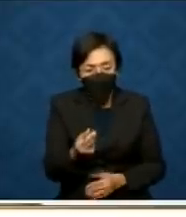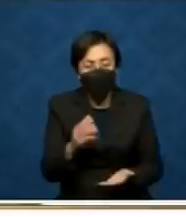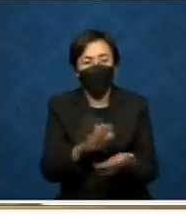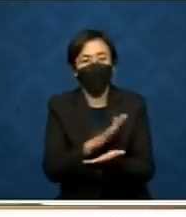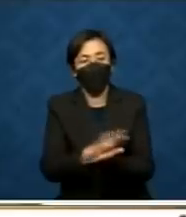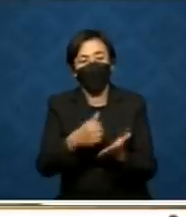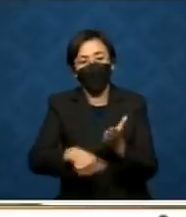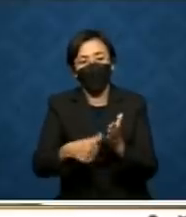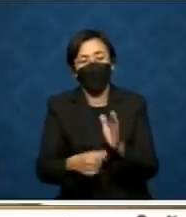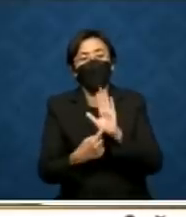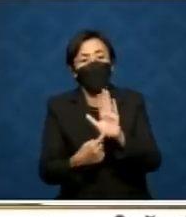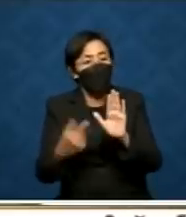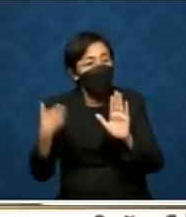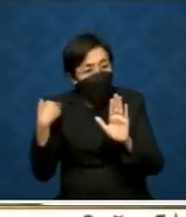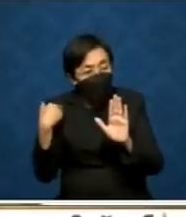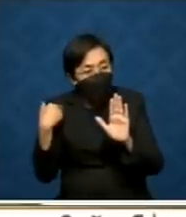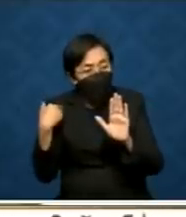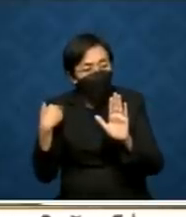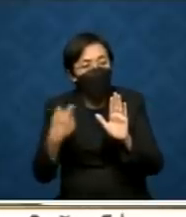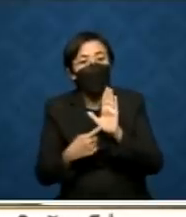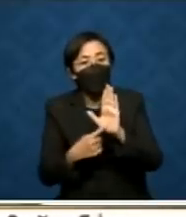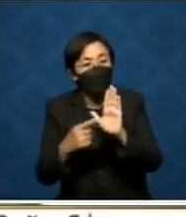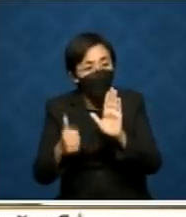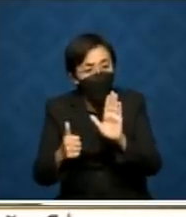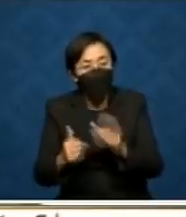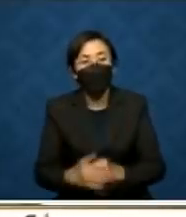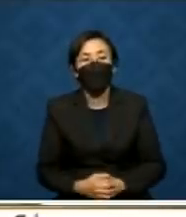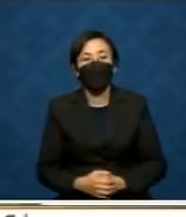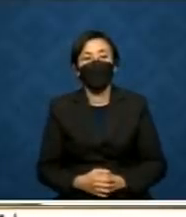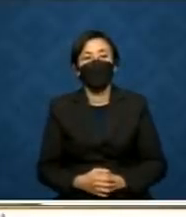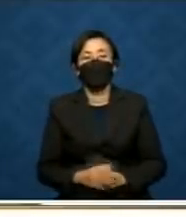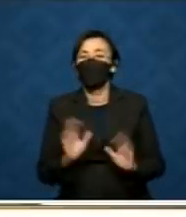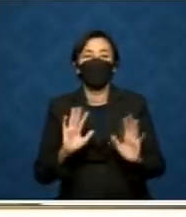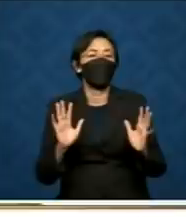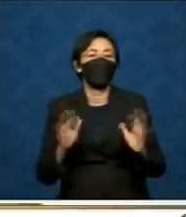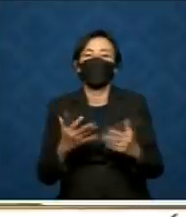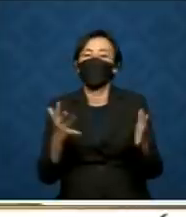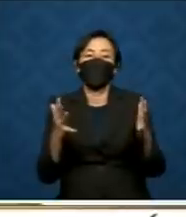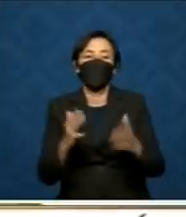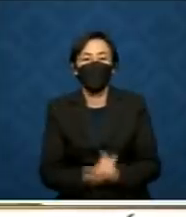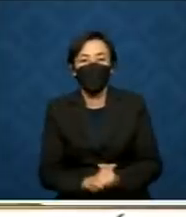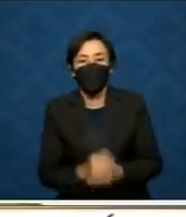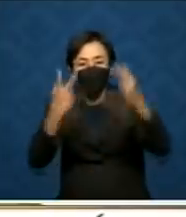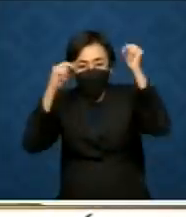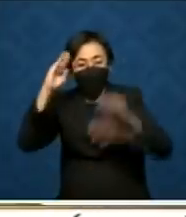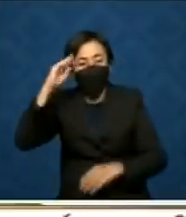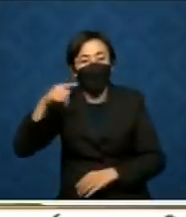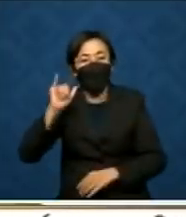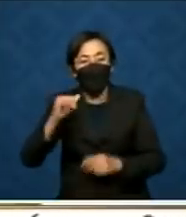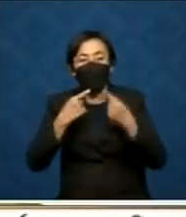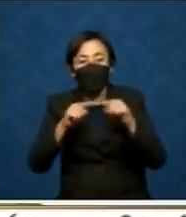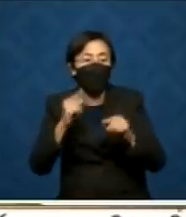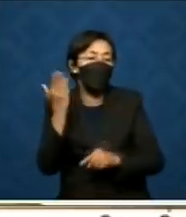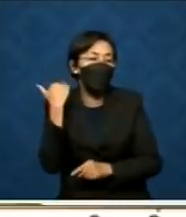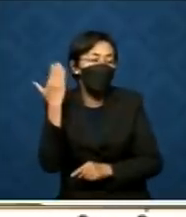ณที่จ่ายให้กับที่รอแม็คมาแสดงสภาได้ไหมอ่ะก็ไม่ไม่มีนายกประยุทธ์ไปตอบเมื่อ